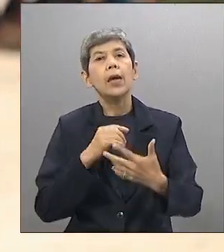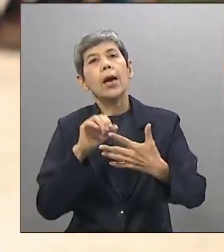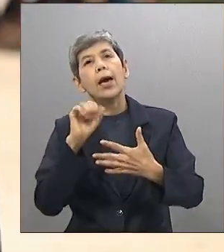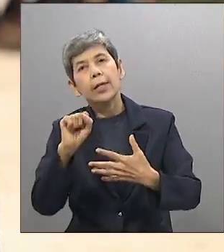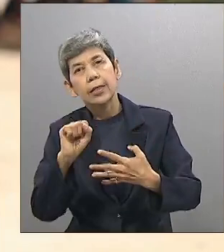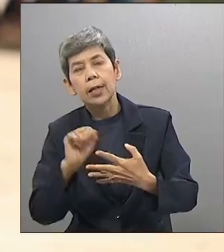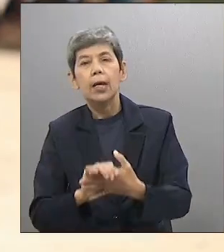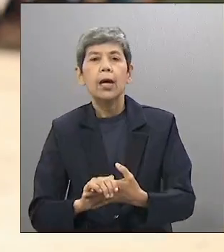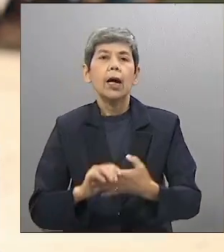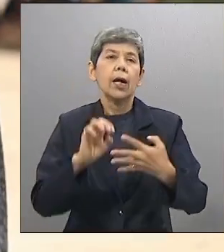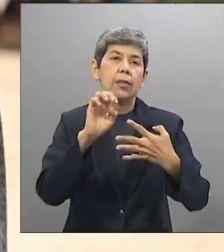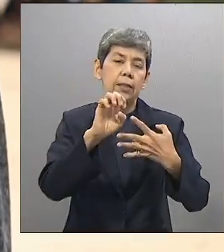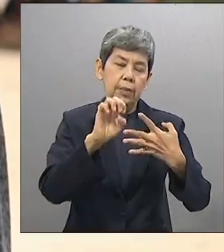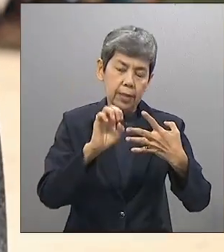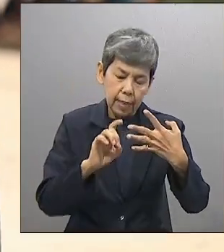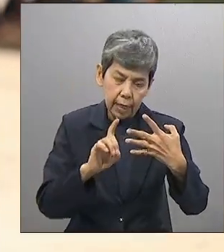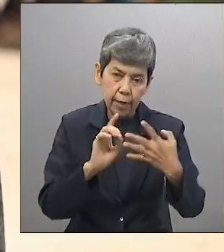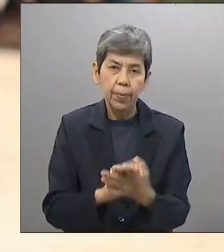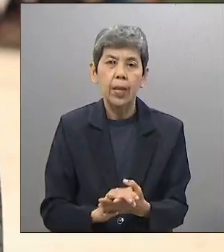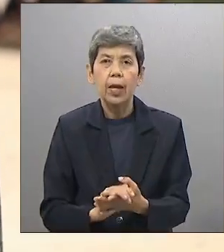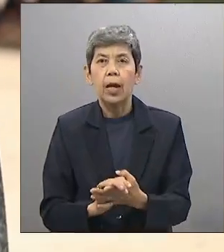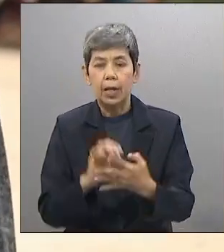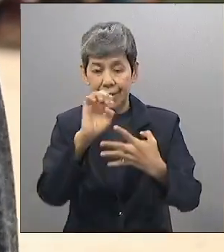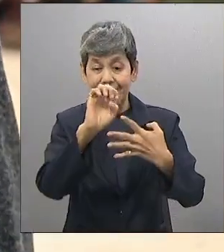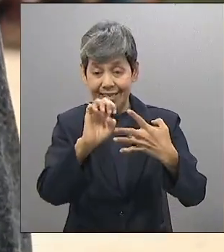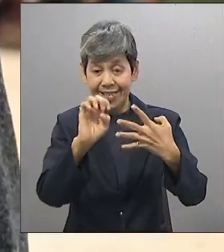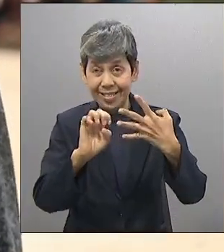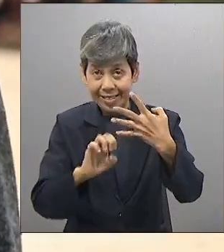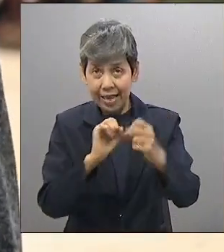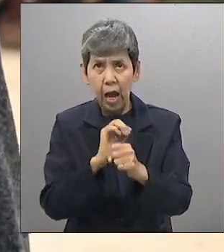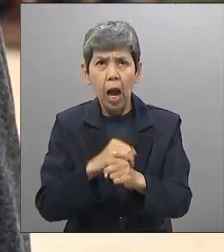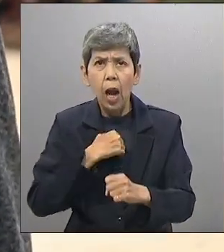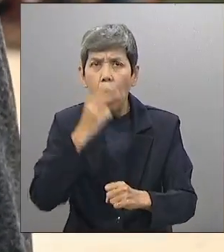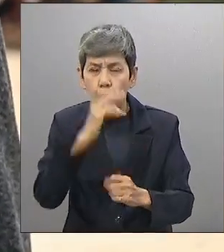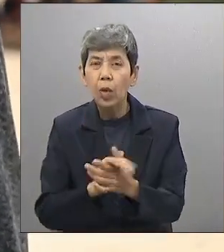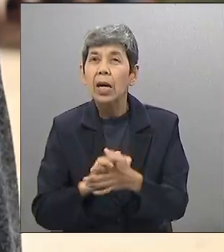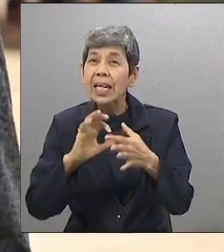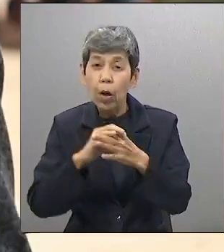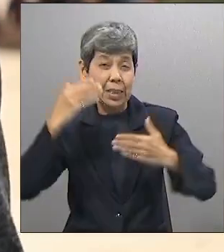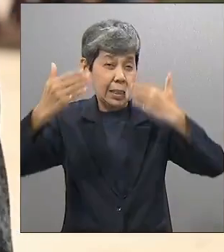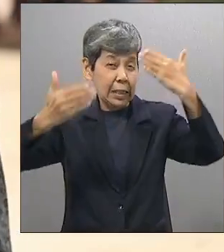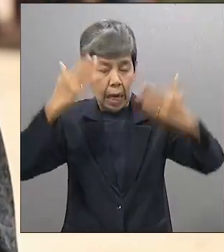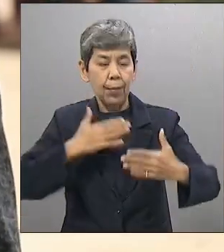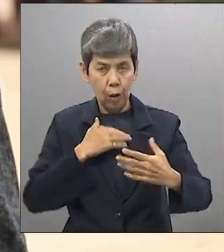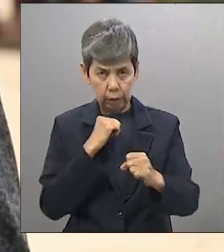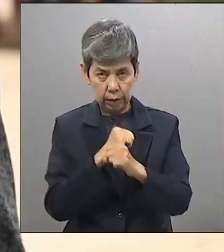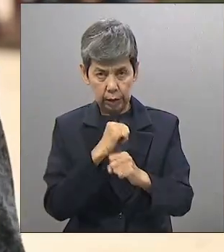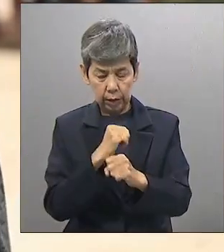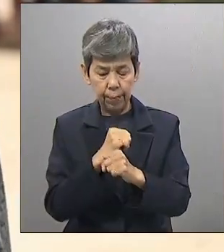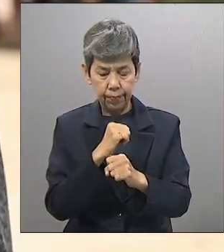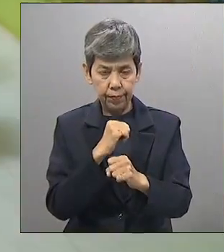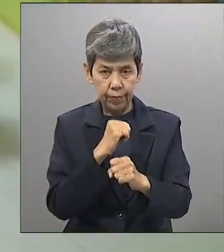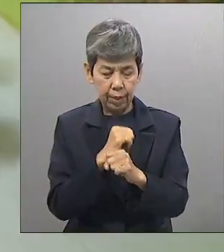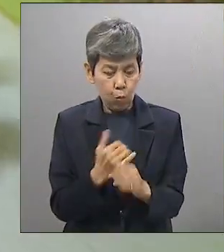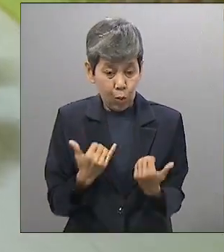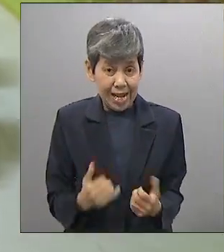Employee Engagement, Economic, and Environmentซึ่งหนึ่งในกจกรรมทเราทำในช่วงใน